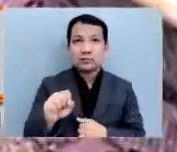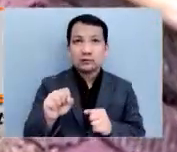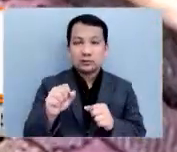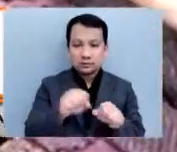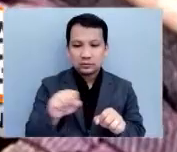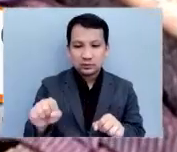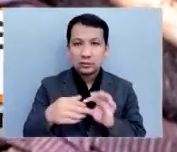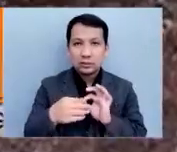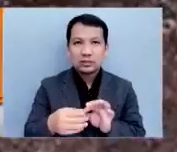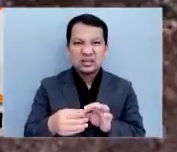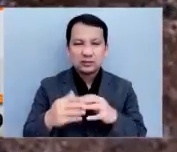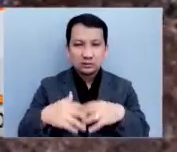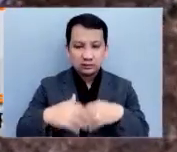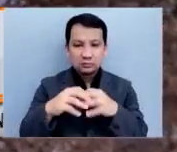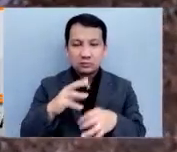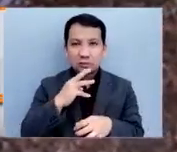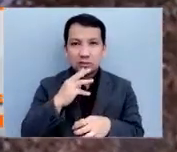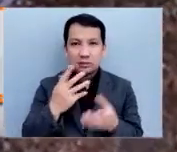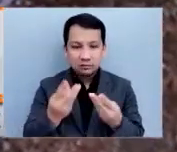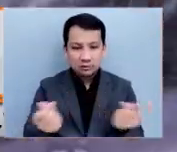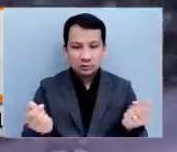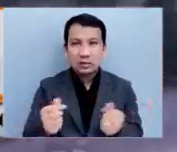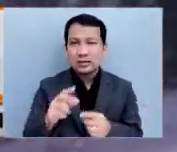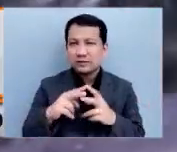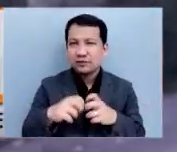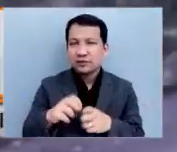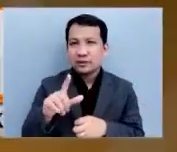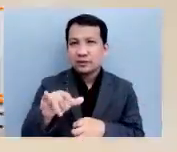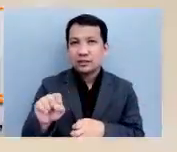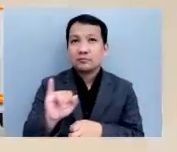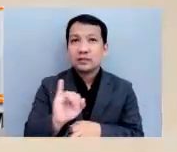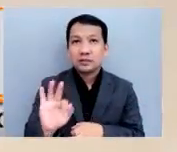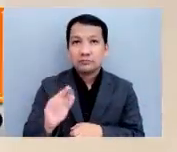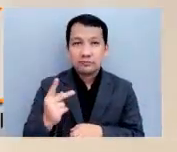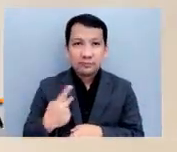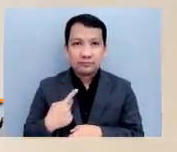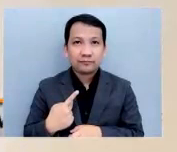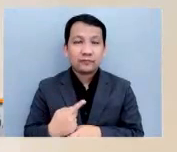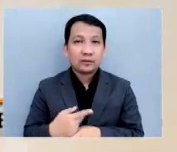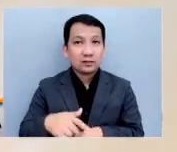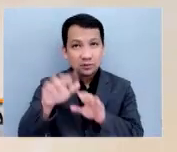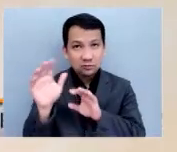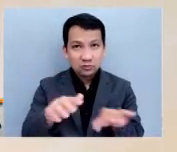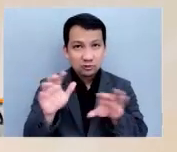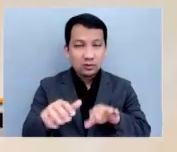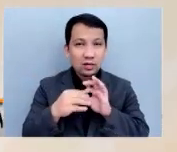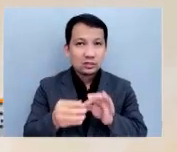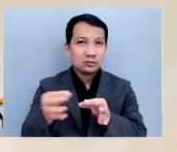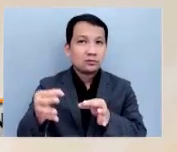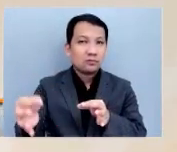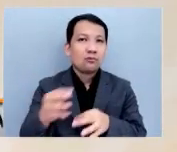maaantala pa ang simula ng water interruption kahit may El Nino. Yan ay kung may ulan naman ay pwede naman ma-extend